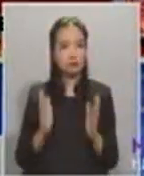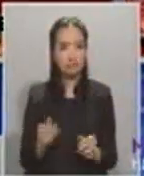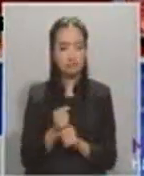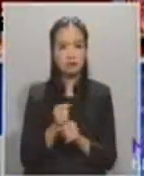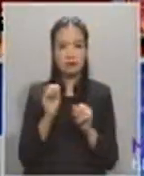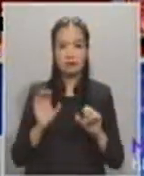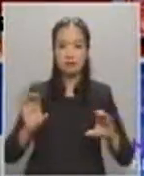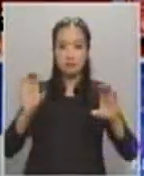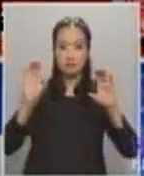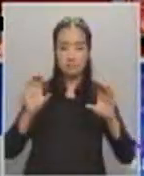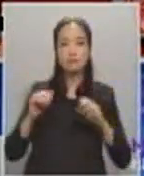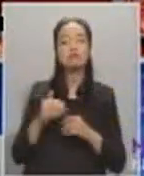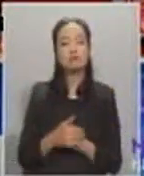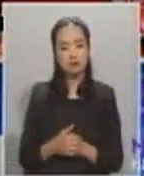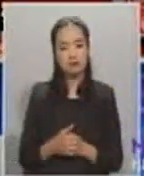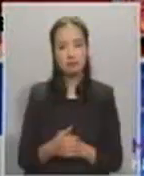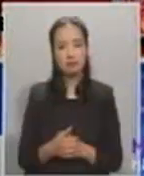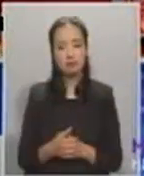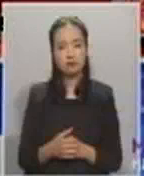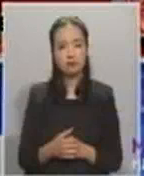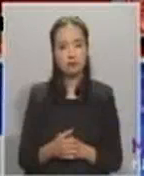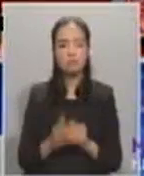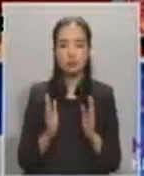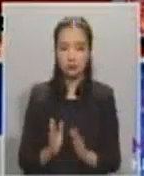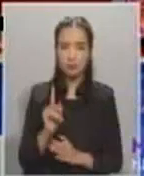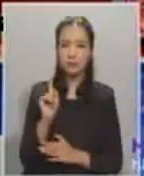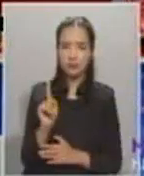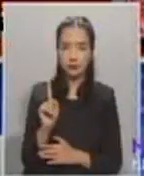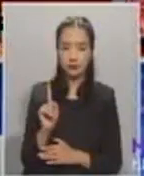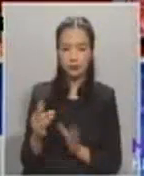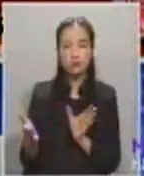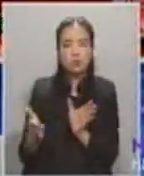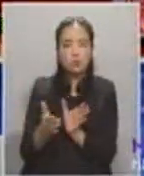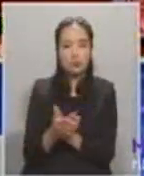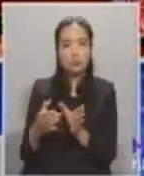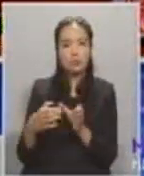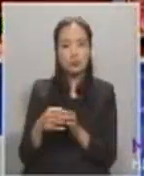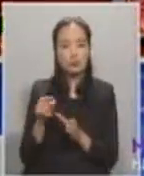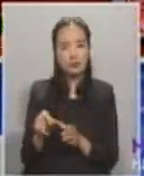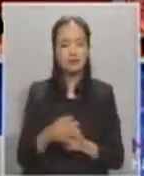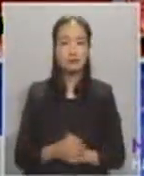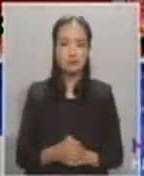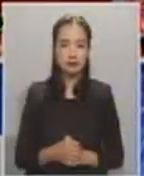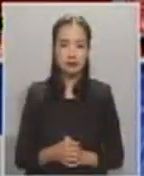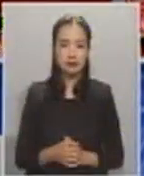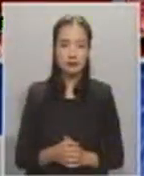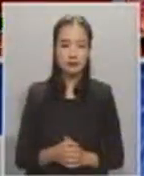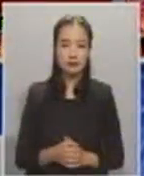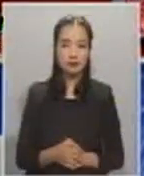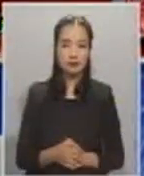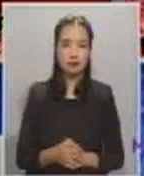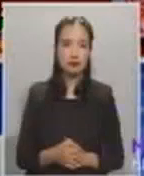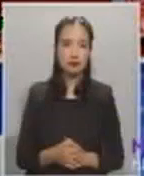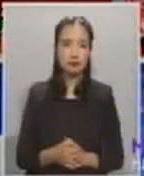ากอิสราเอลเทลอาวีฟเนี่ย1คนอยู่ในกลุ่มนั้นด้วยซ ึ่ งเดินทางผ่านมาพอดีหมายความว่า